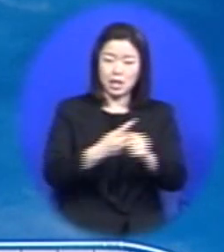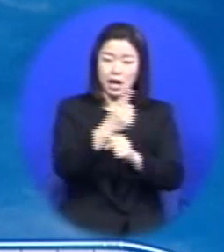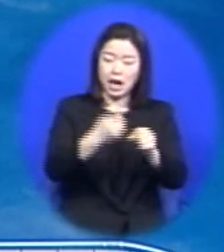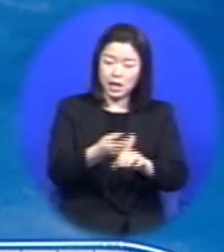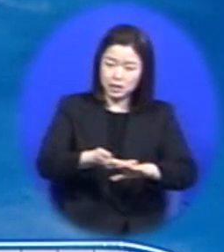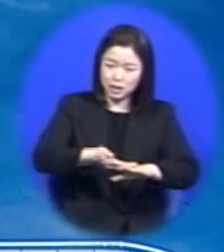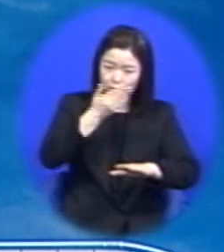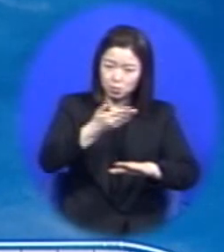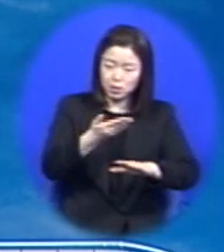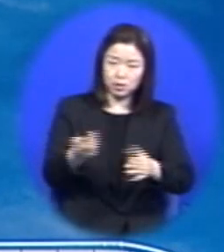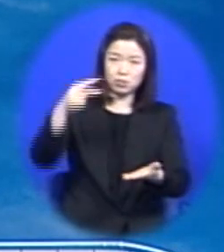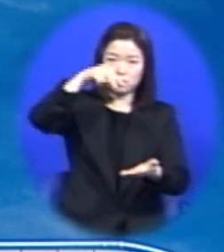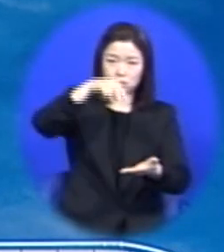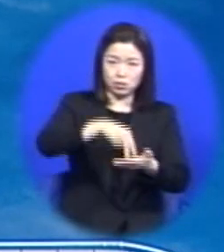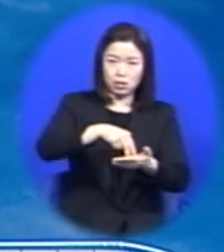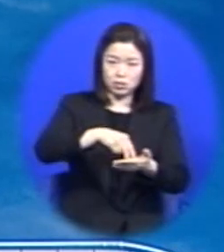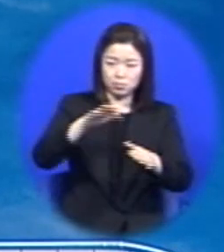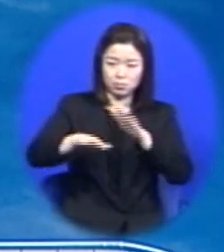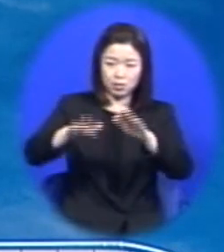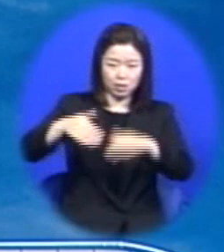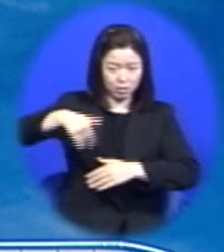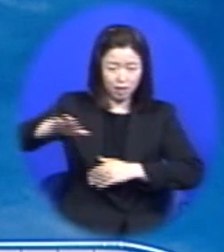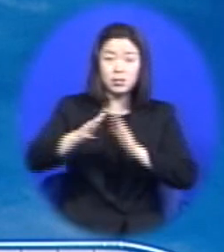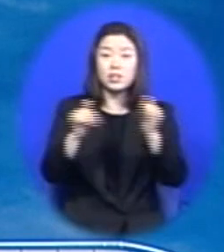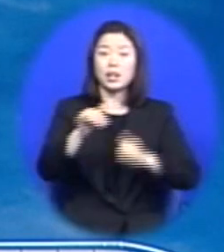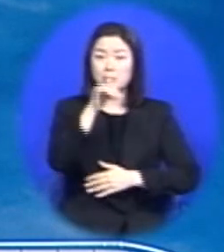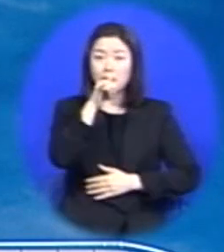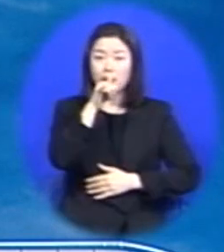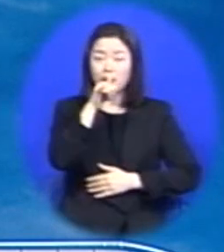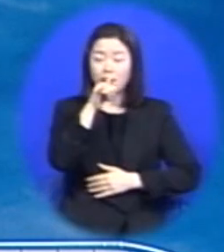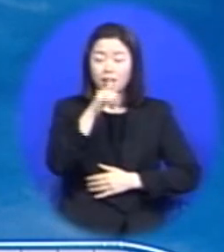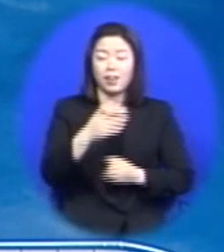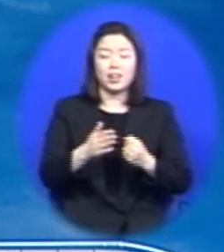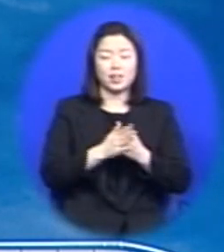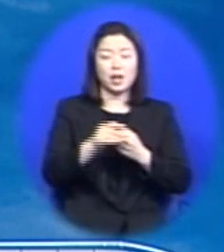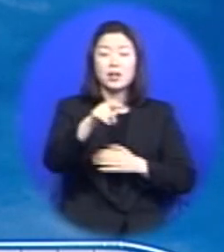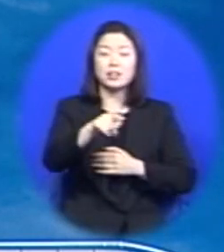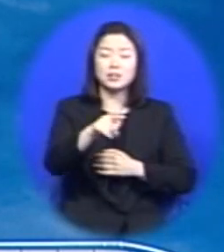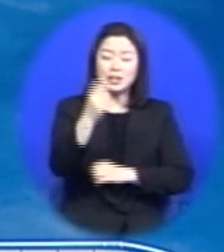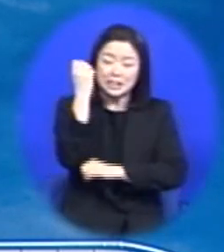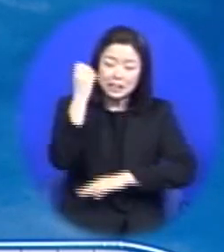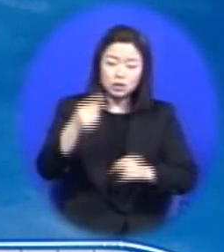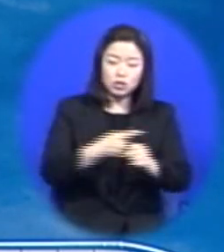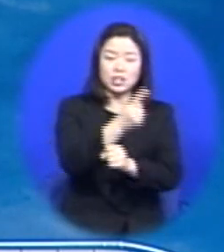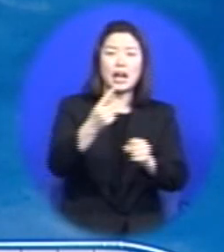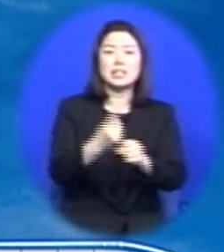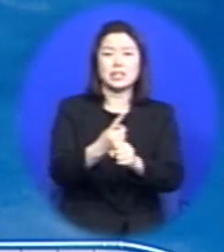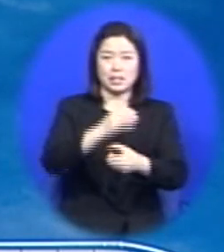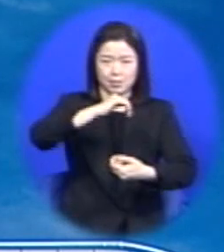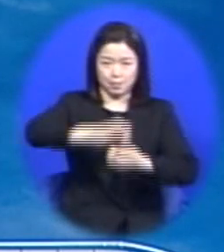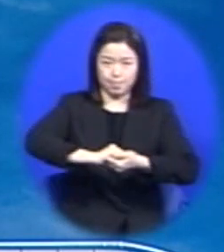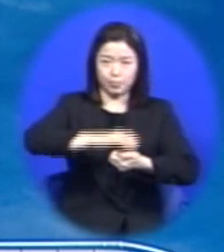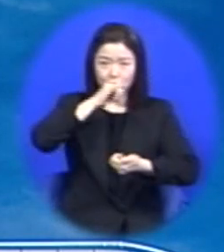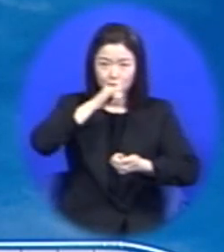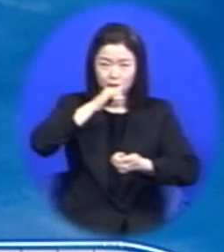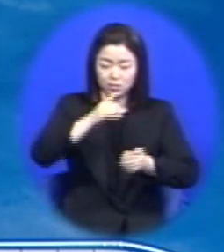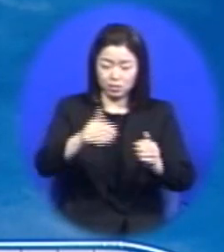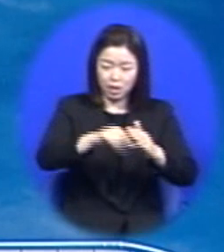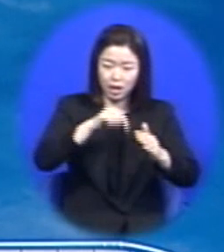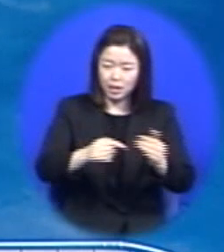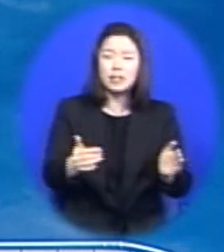딱 일어나서 나가시는 분이 있으시대요. 하여튼 그분은 기준이 한 시간이에요. 뭐든지 예배는 한 시간 이내로 다 끝나야